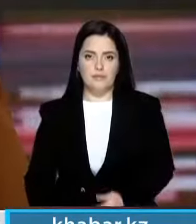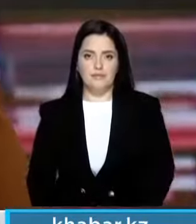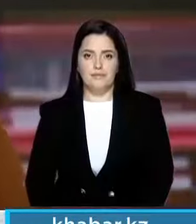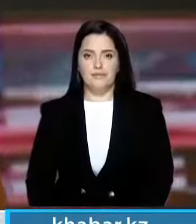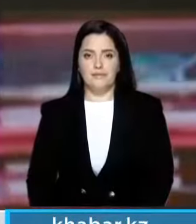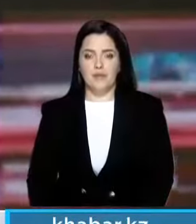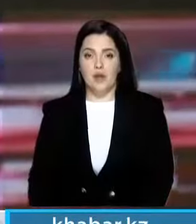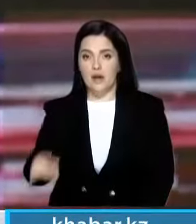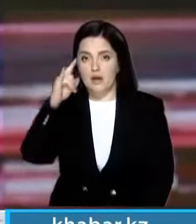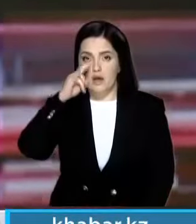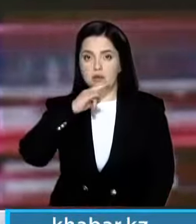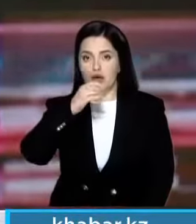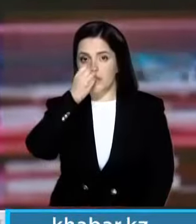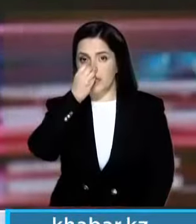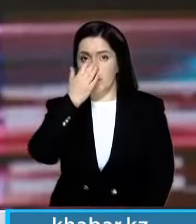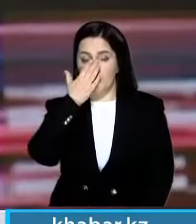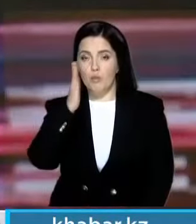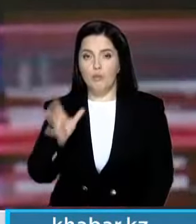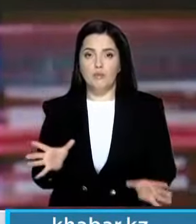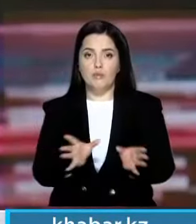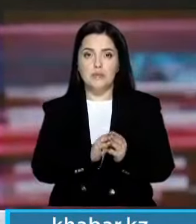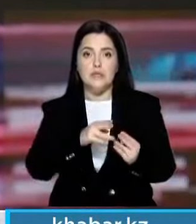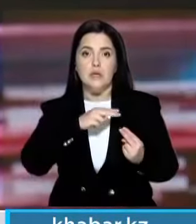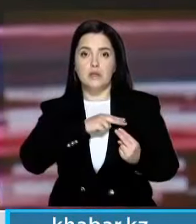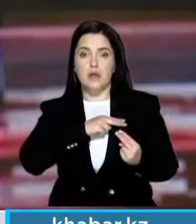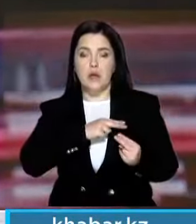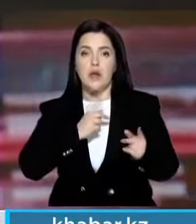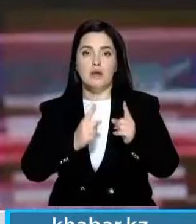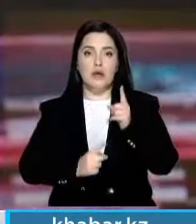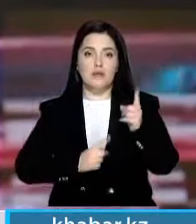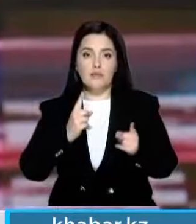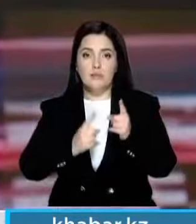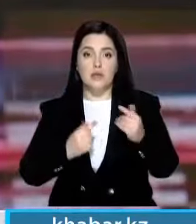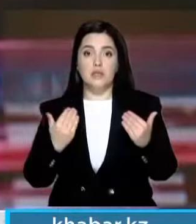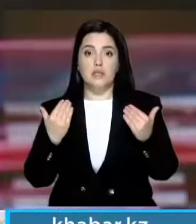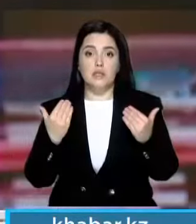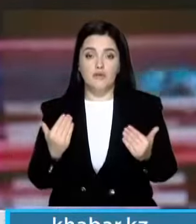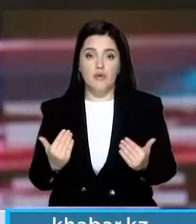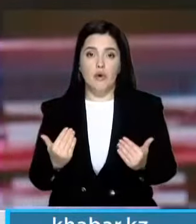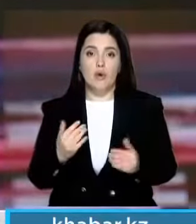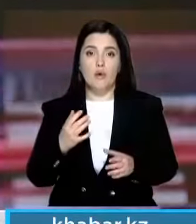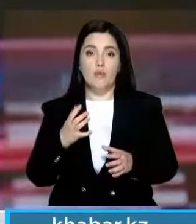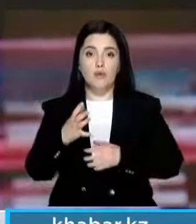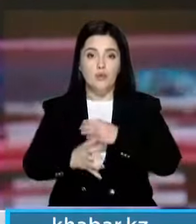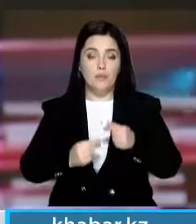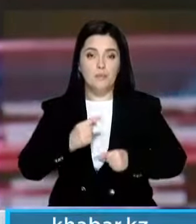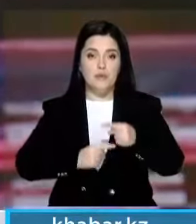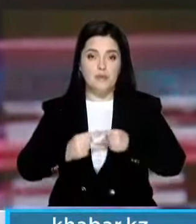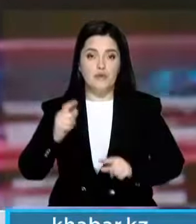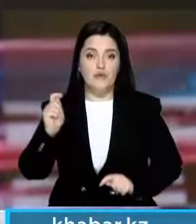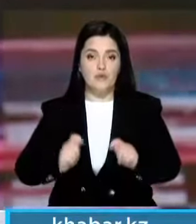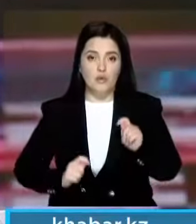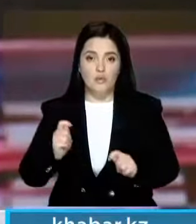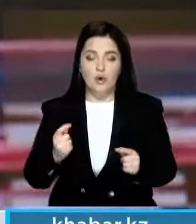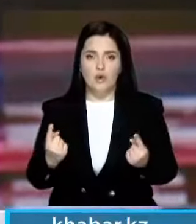Продолжаем. Казахстан и Япония будут наращивать сотрудничество в сфере космических технологий. Об этом сегодня стало известно в ходе международного